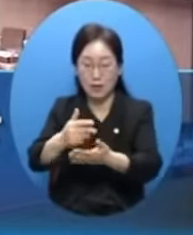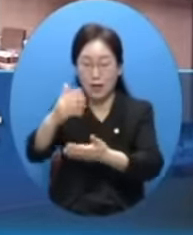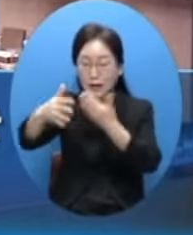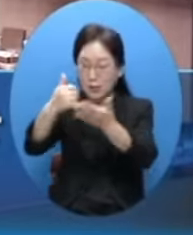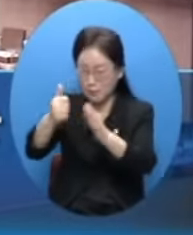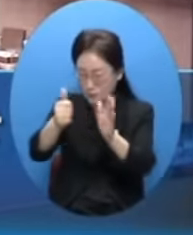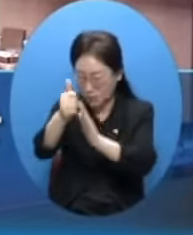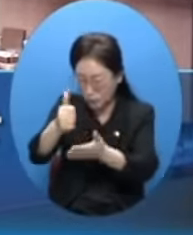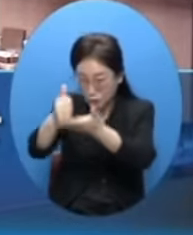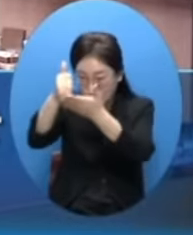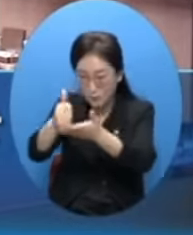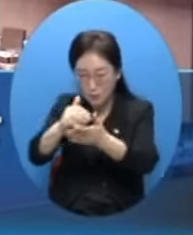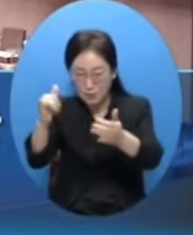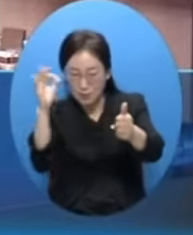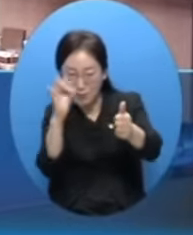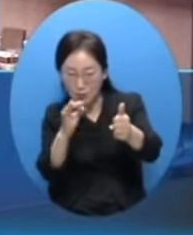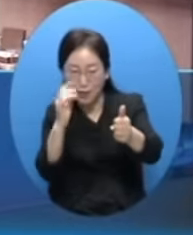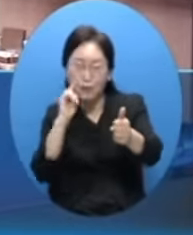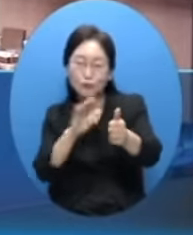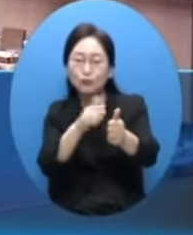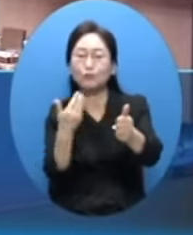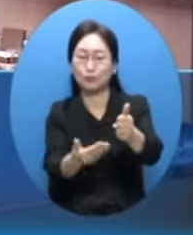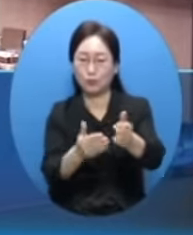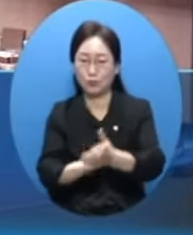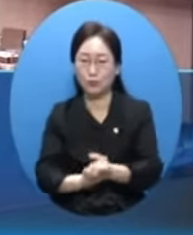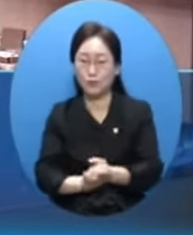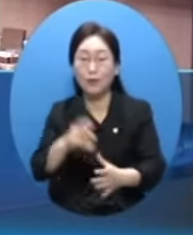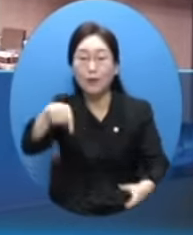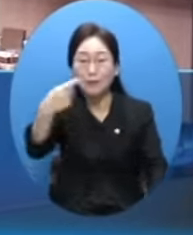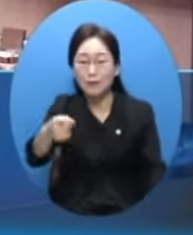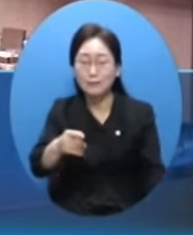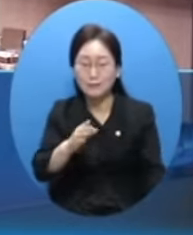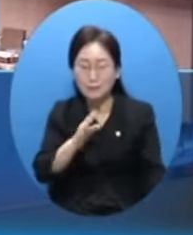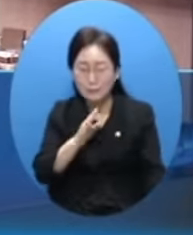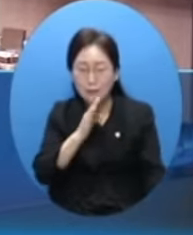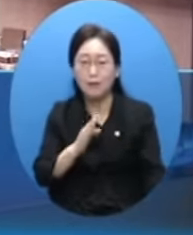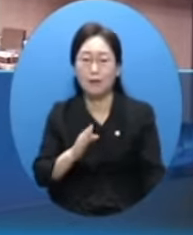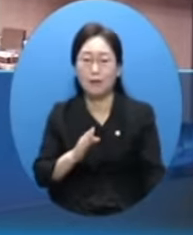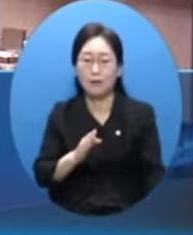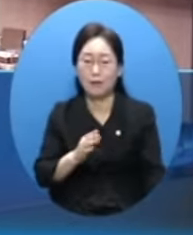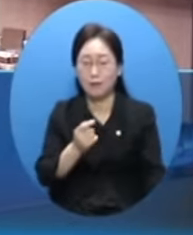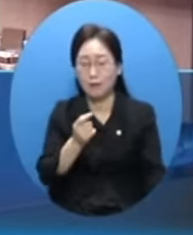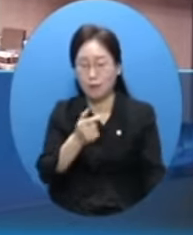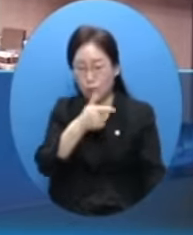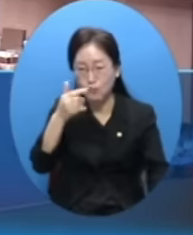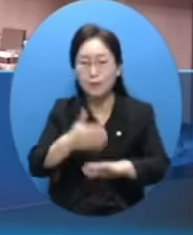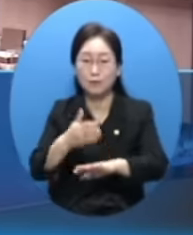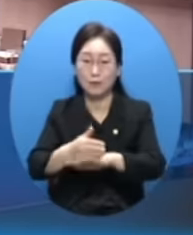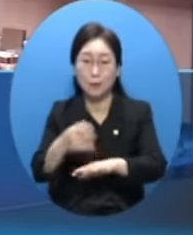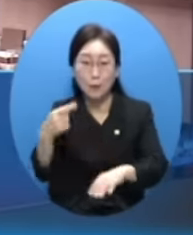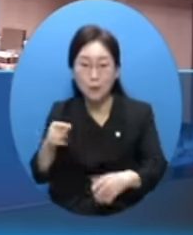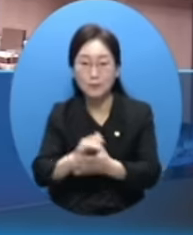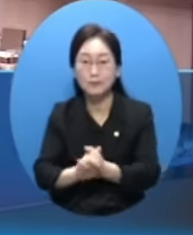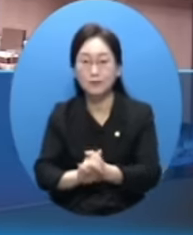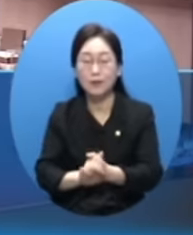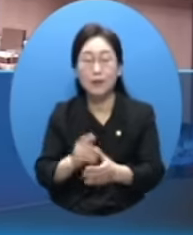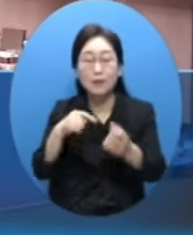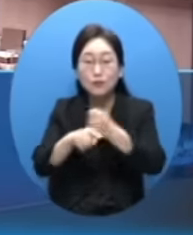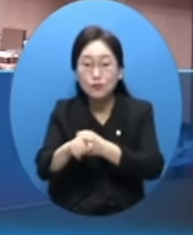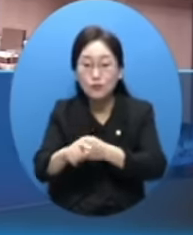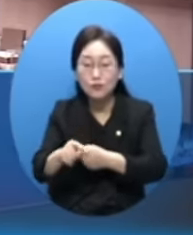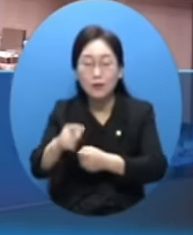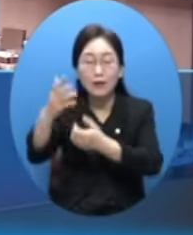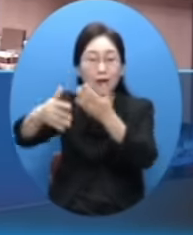자를 긍휼히 여기시나니. 그 다음에 말씀 참 귀하고 감사한 말씀입니다. 이는 그가